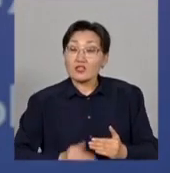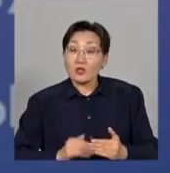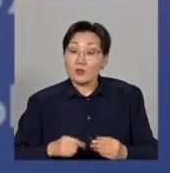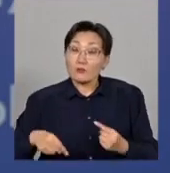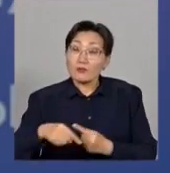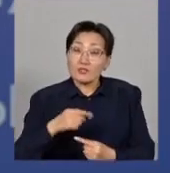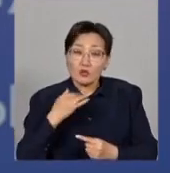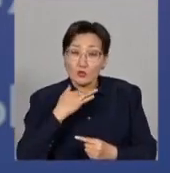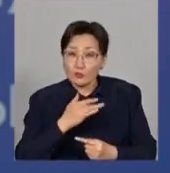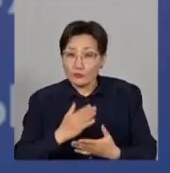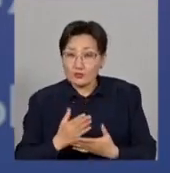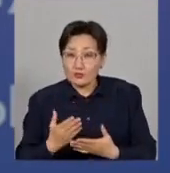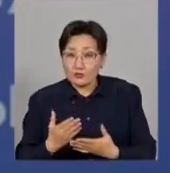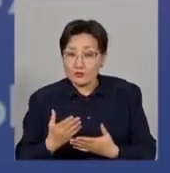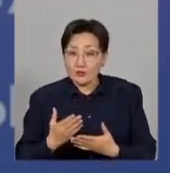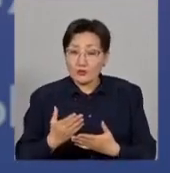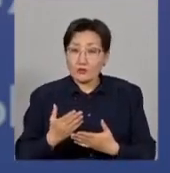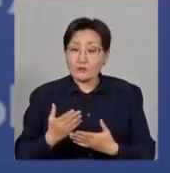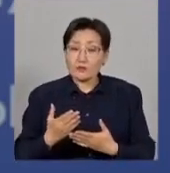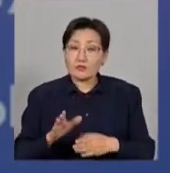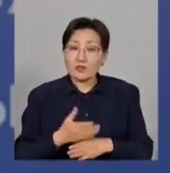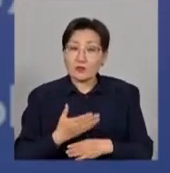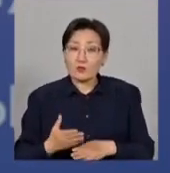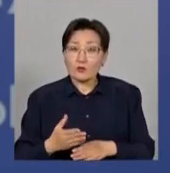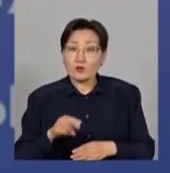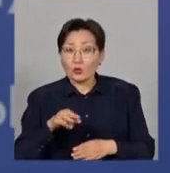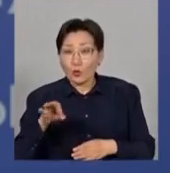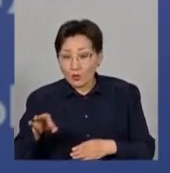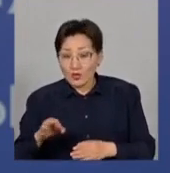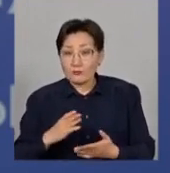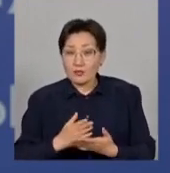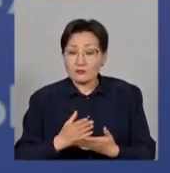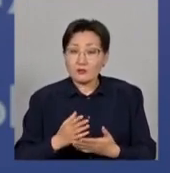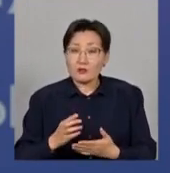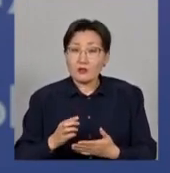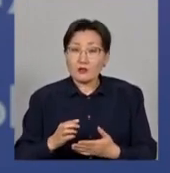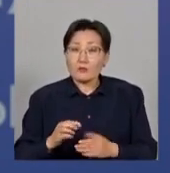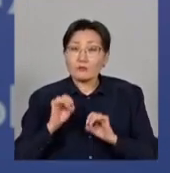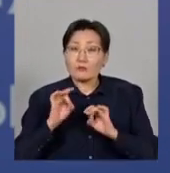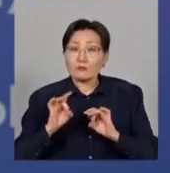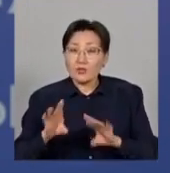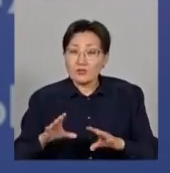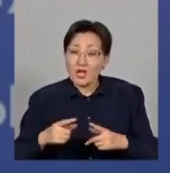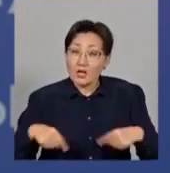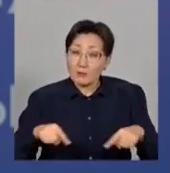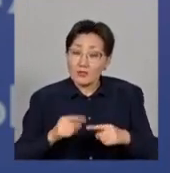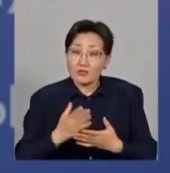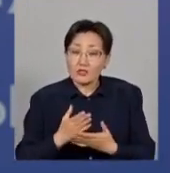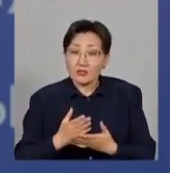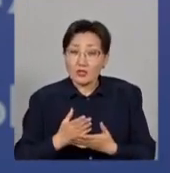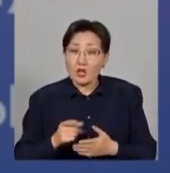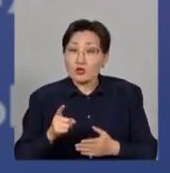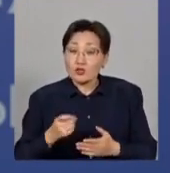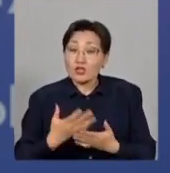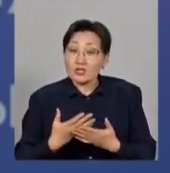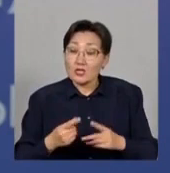көп, оларды айтқаннан бөлек, мысалы, тоғар бар. Одан кейін белгілі брендті компанияларды айтатын болсақ, 100-ге тарта.